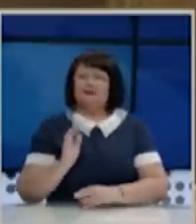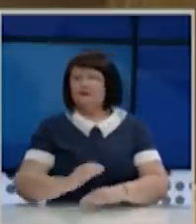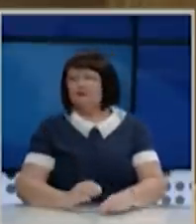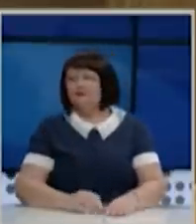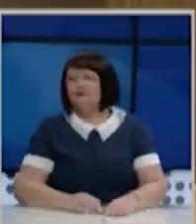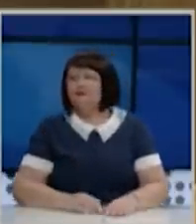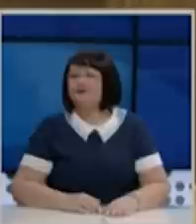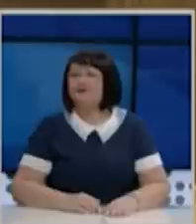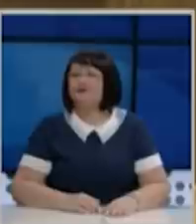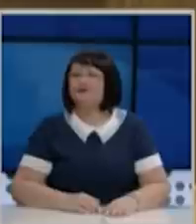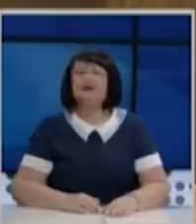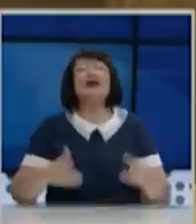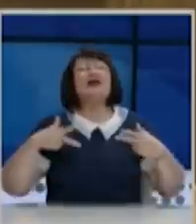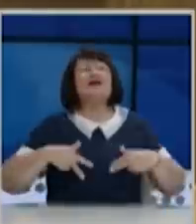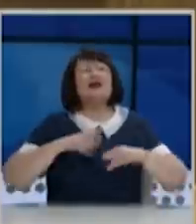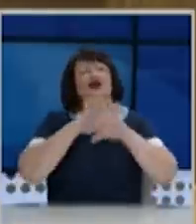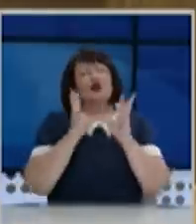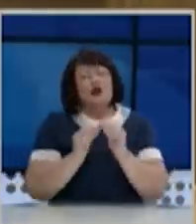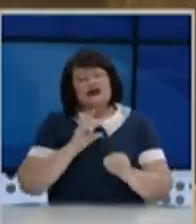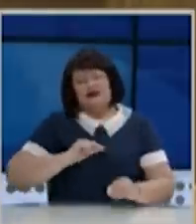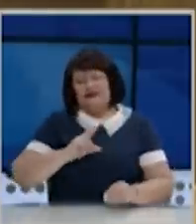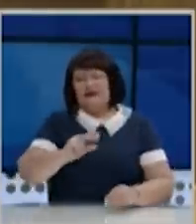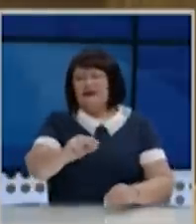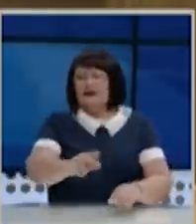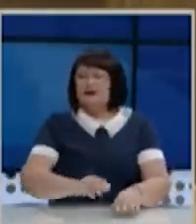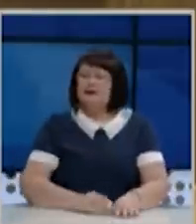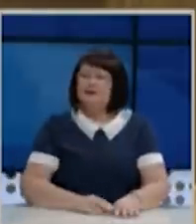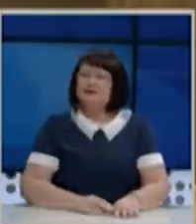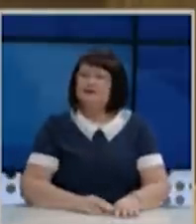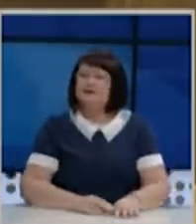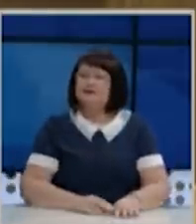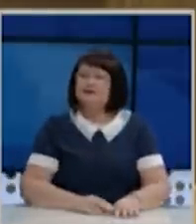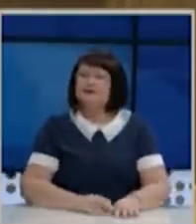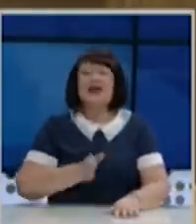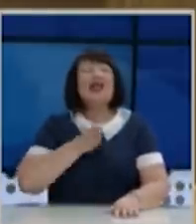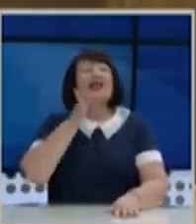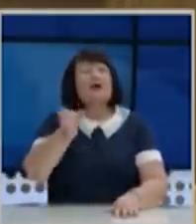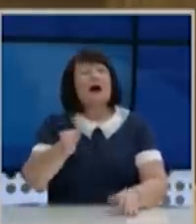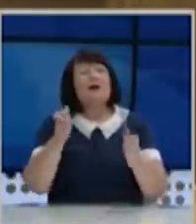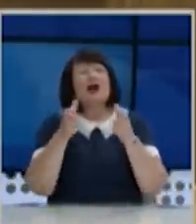πολύμορφα όλες οι κυβερνήσεις. Θα πληρώνουμε εισιτήριο να πάμε στο χωριό μας,